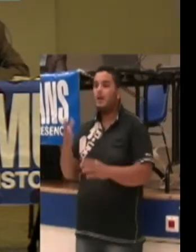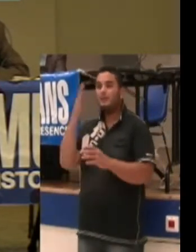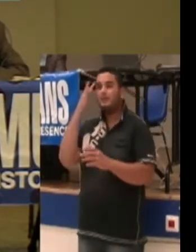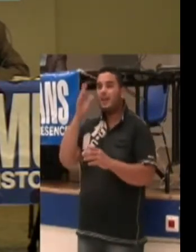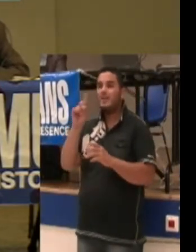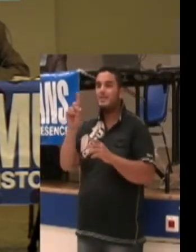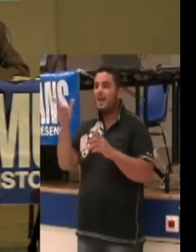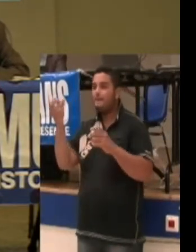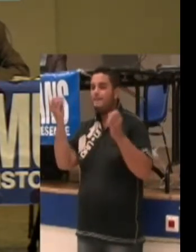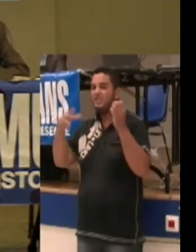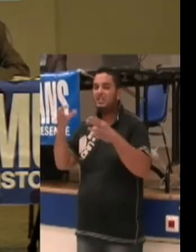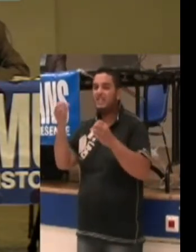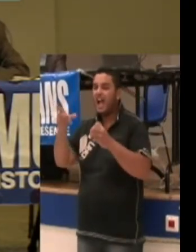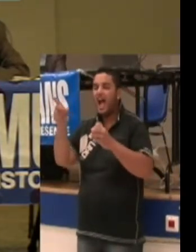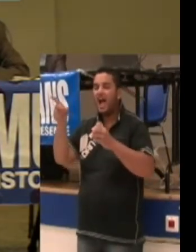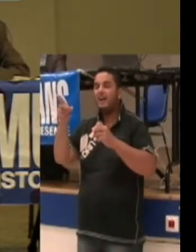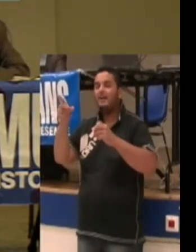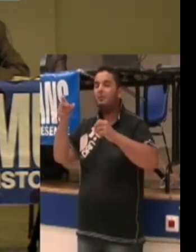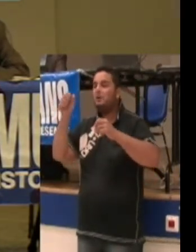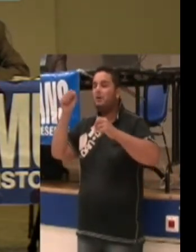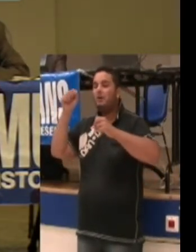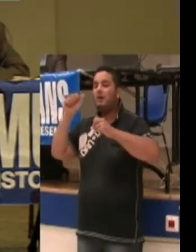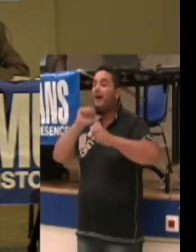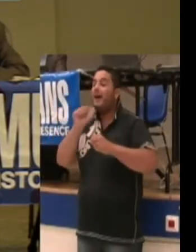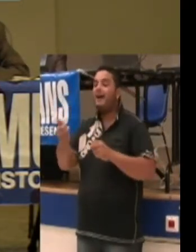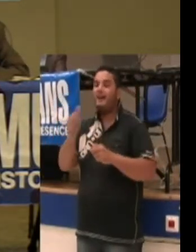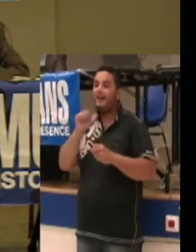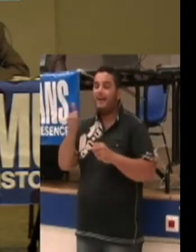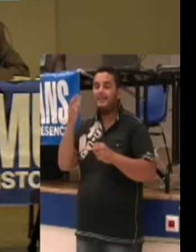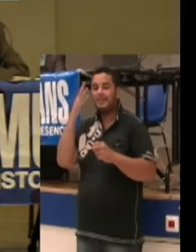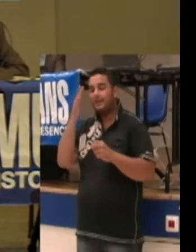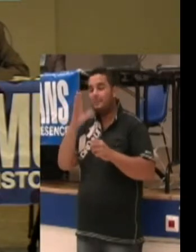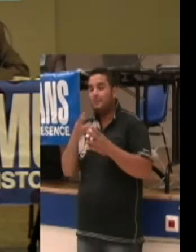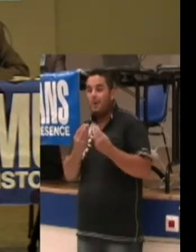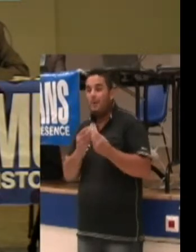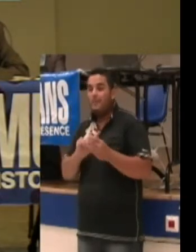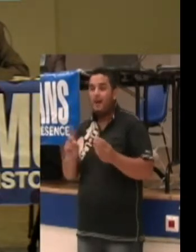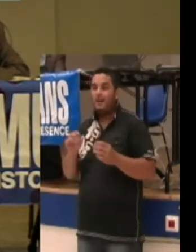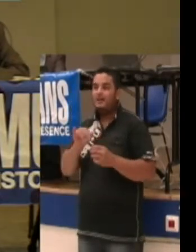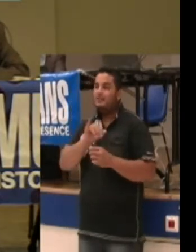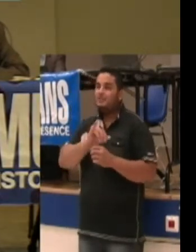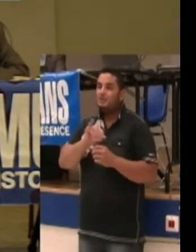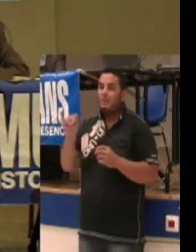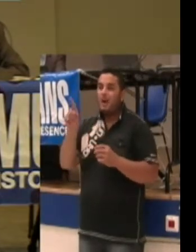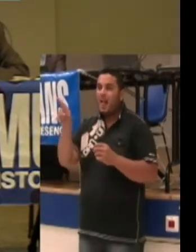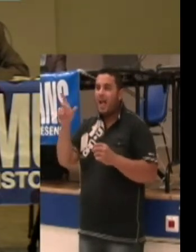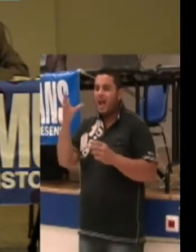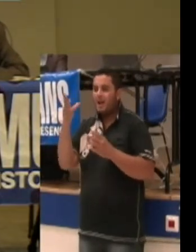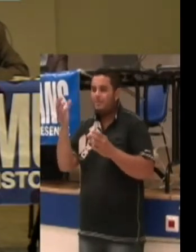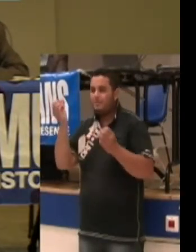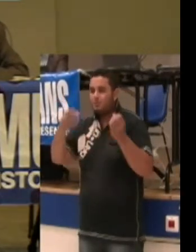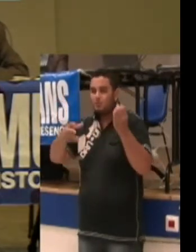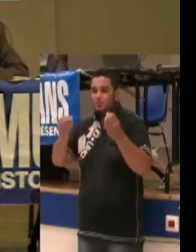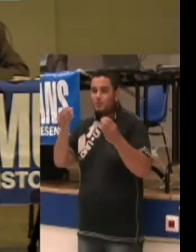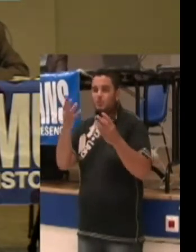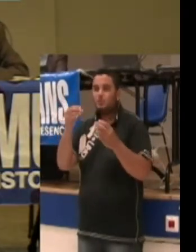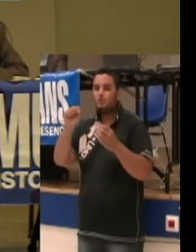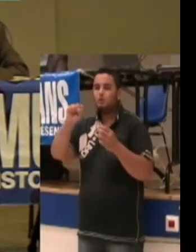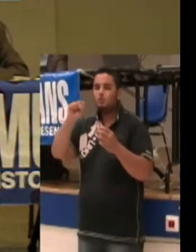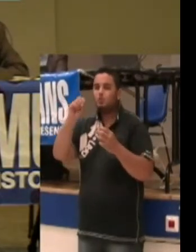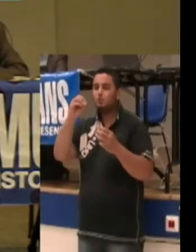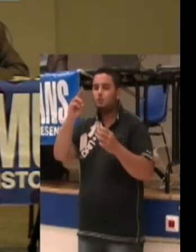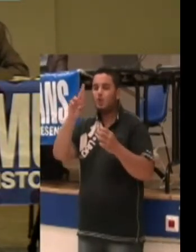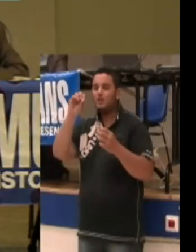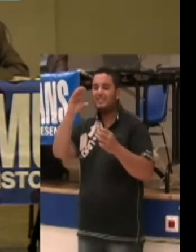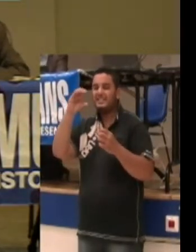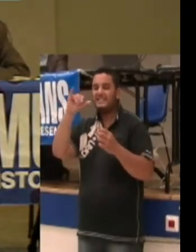Ce qu'ils ont ramené, quoi? C'est une ruse de sorcier. Et le sorcier, jamais il n'aura la victoire. Donc, Allah subhanahu wa ta'ala, qu'est-ce